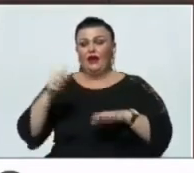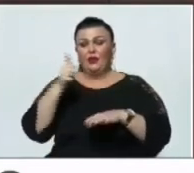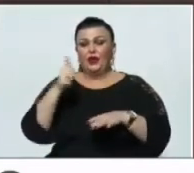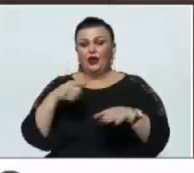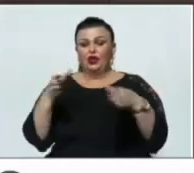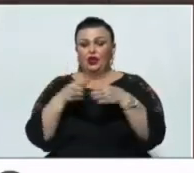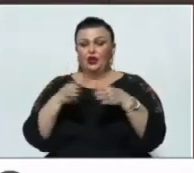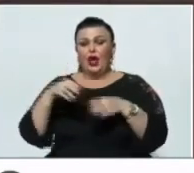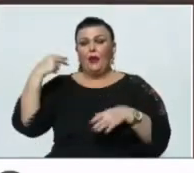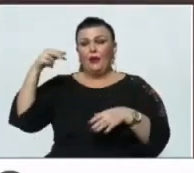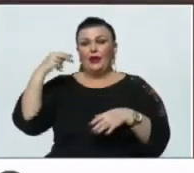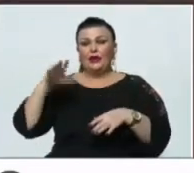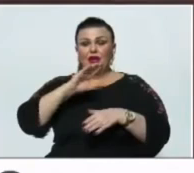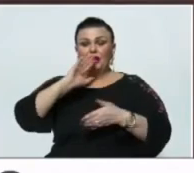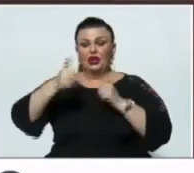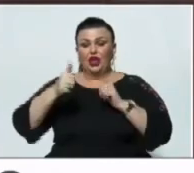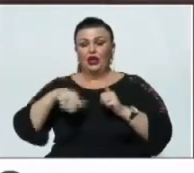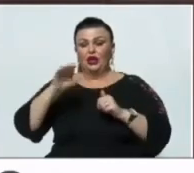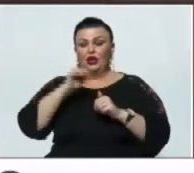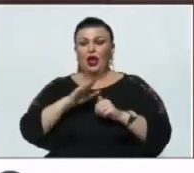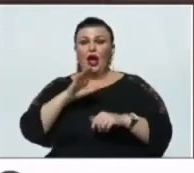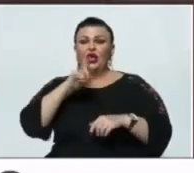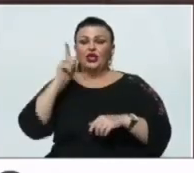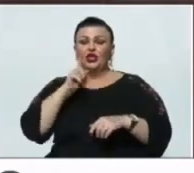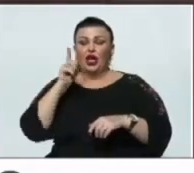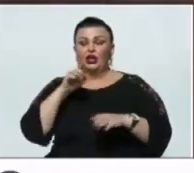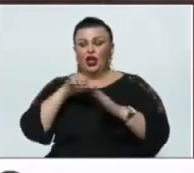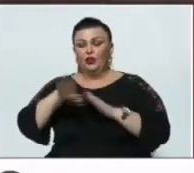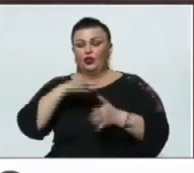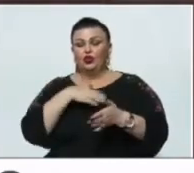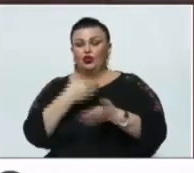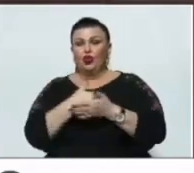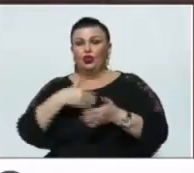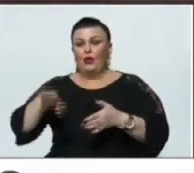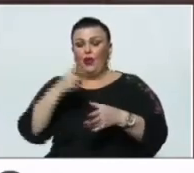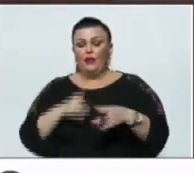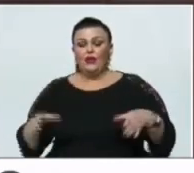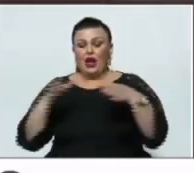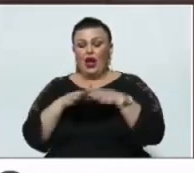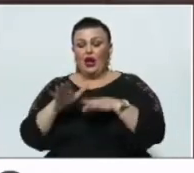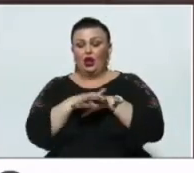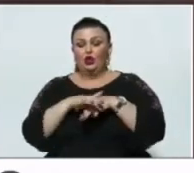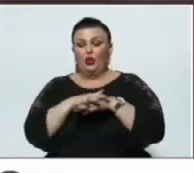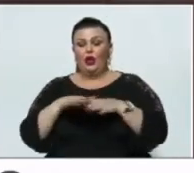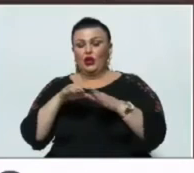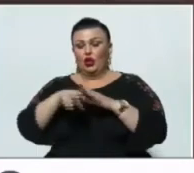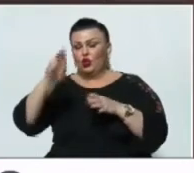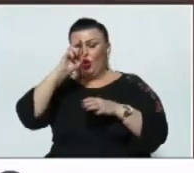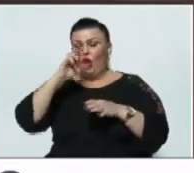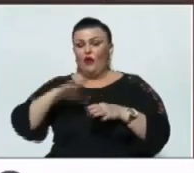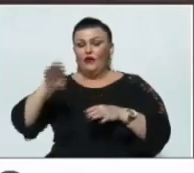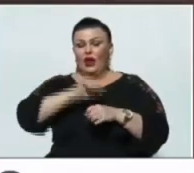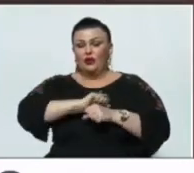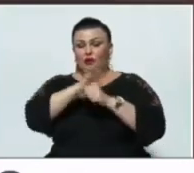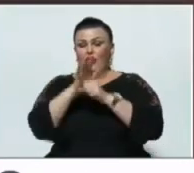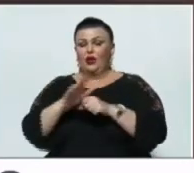rübündə Cənab Prezidentin çağırışına cavab olaraq gənclərimiz, könüllərimiz bir araya toplaşdılar və dövlət tərəfindən pandemiya